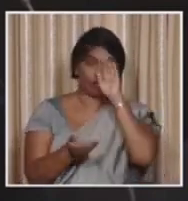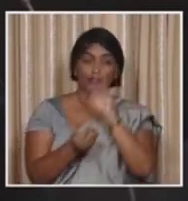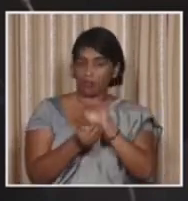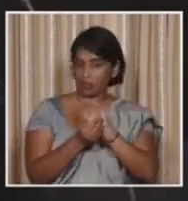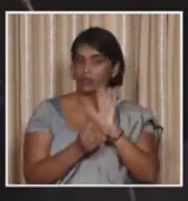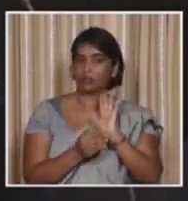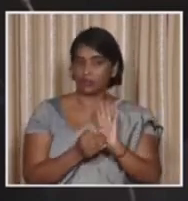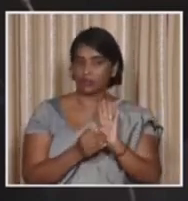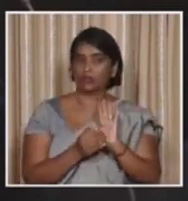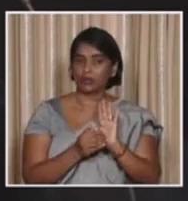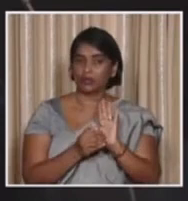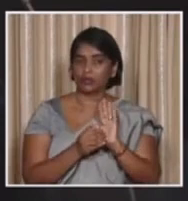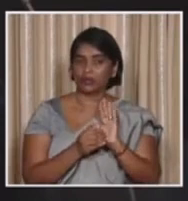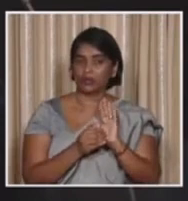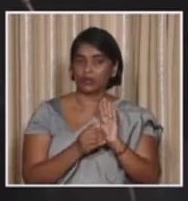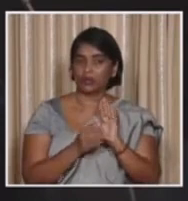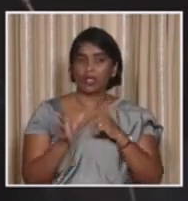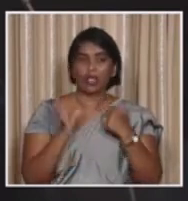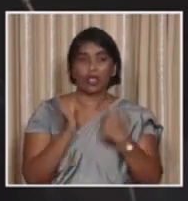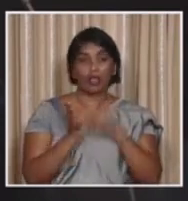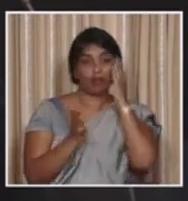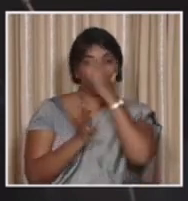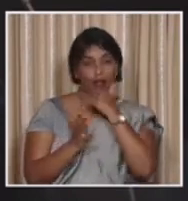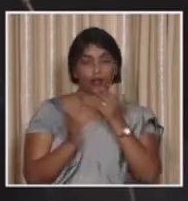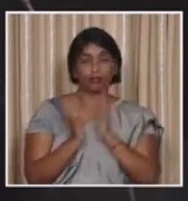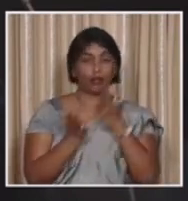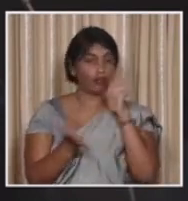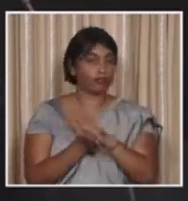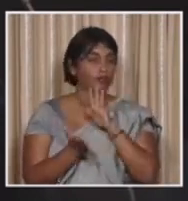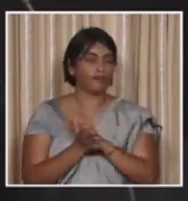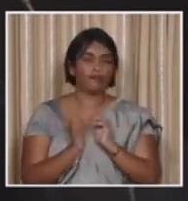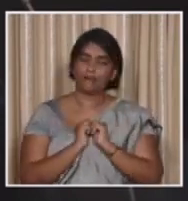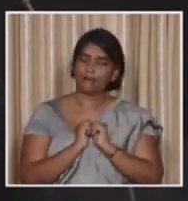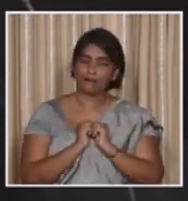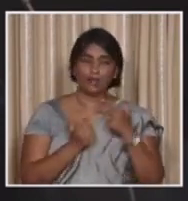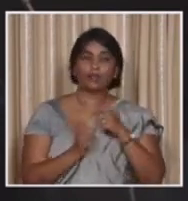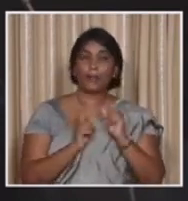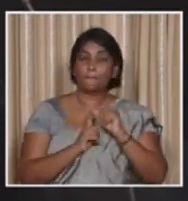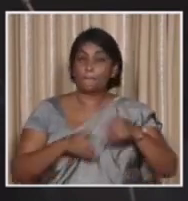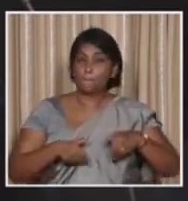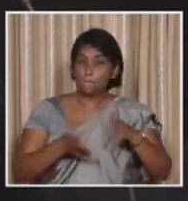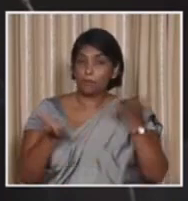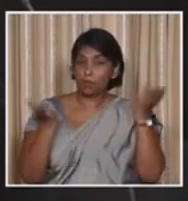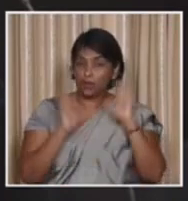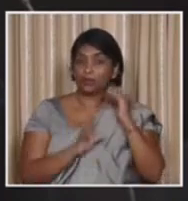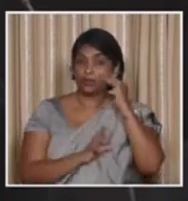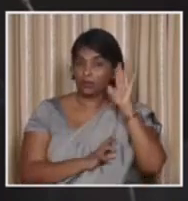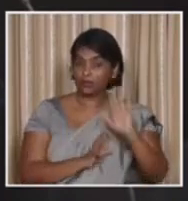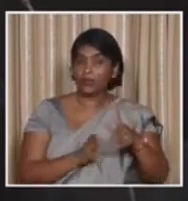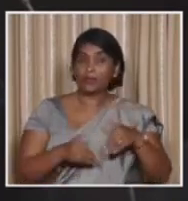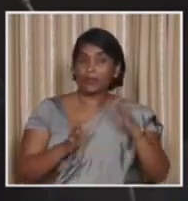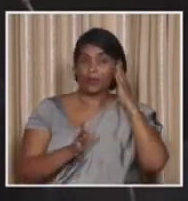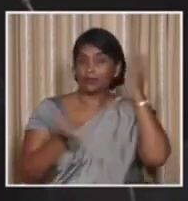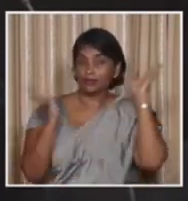තුලයි. පනත් පනත් මේවා ලස්සන්ට අච්චු ගැහුවට වැඩක් නැහැ. පාරට බහින ස්ත්‍රීන්ට පාරට